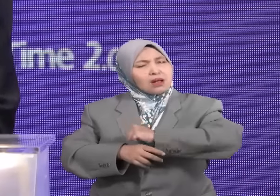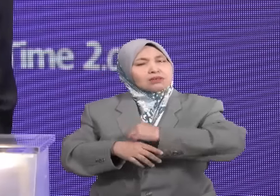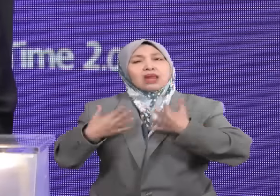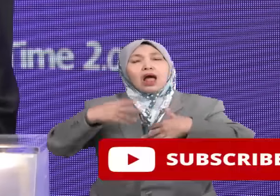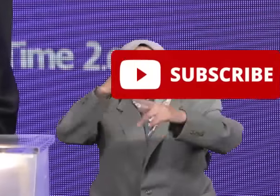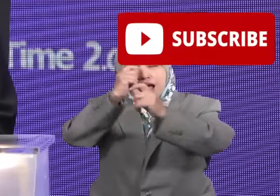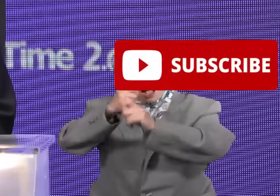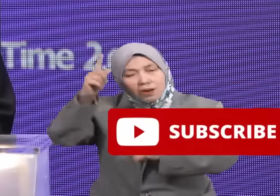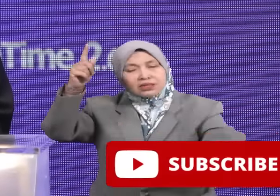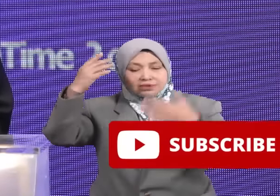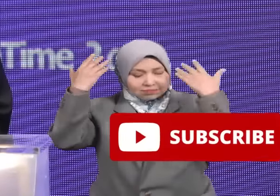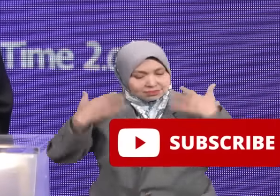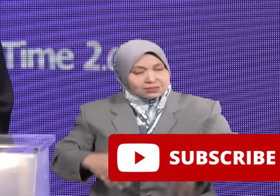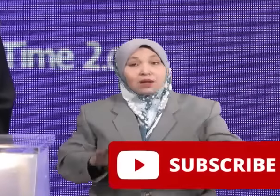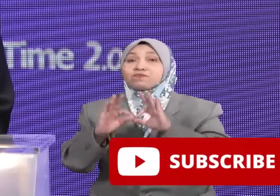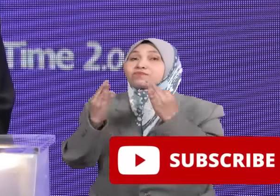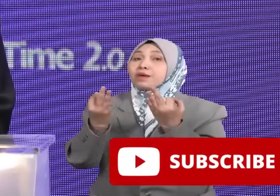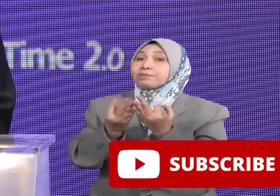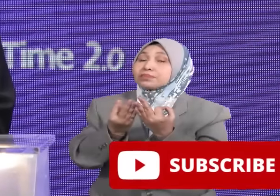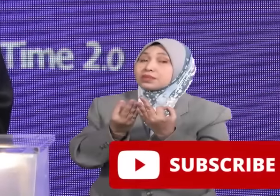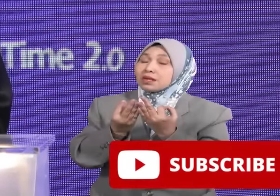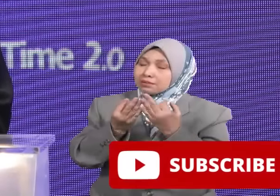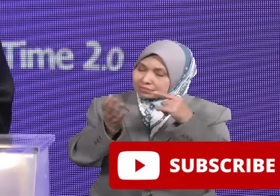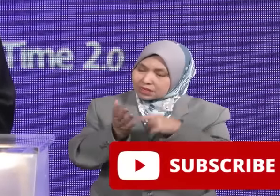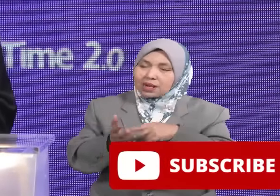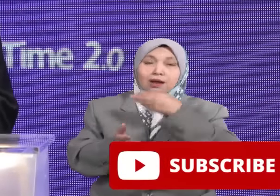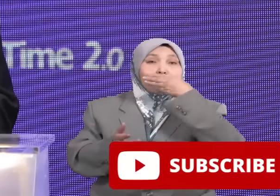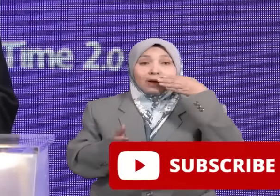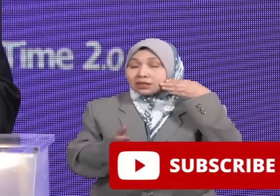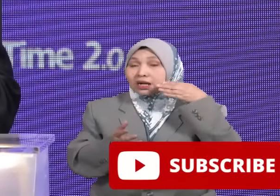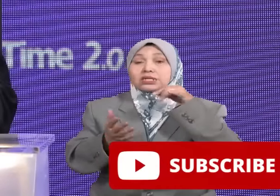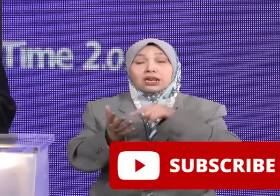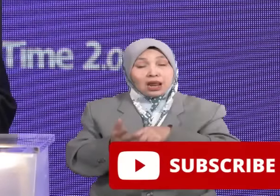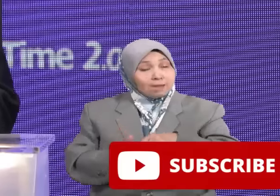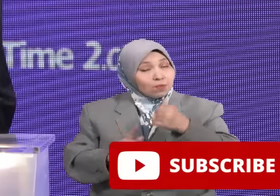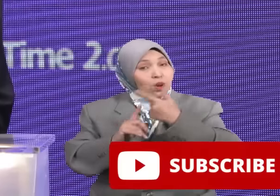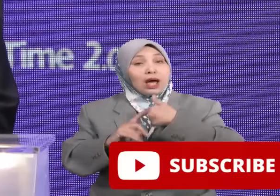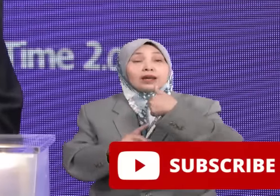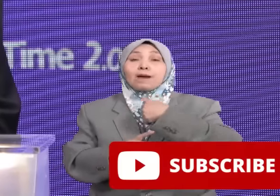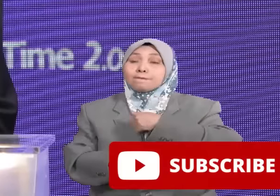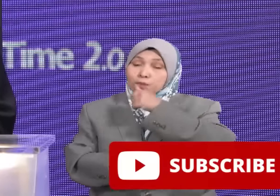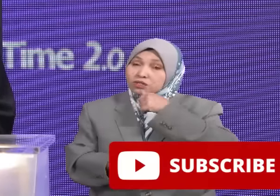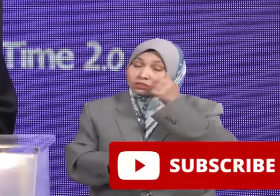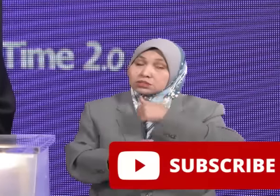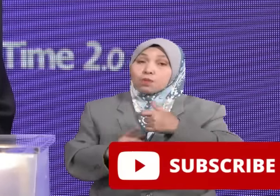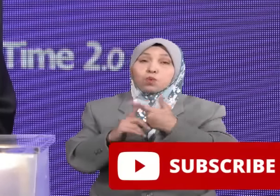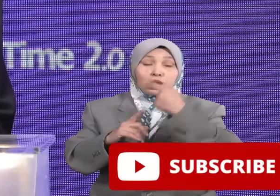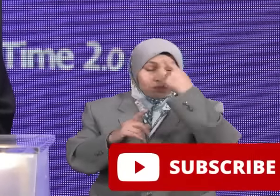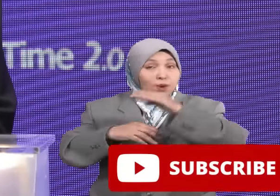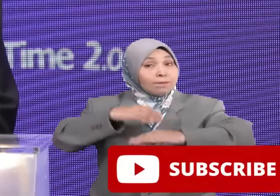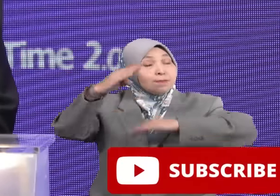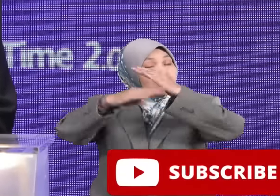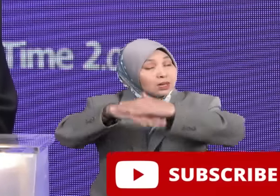dalam diri dan ahli keluarga kita. Dan inilah Ramadan, inilah bulan puasa, bulan untuk kita membina